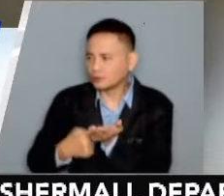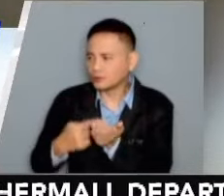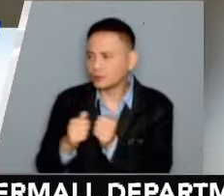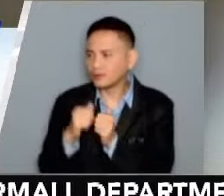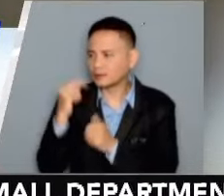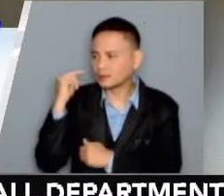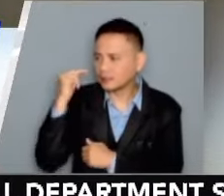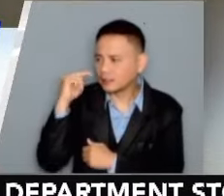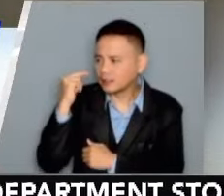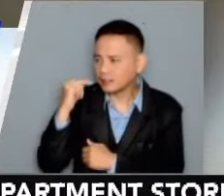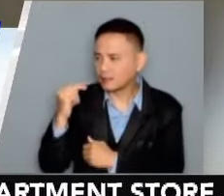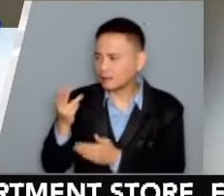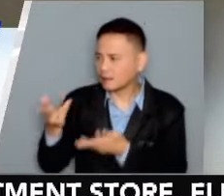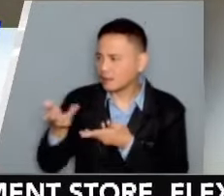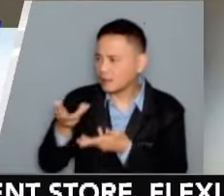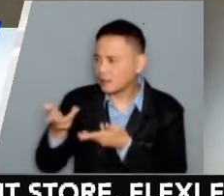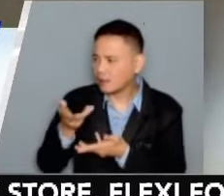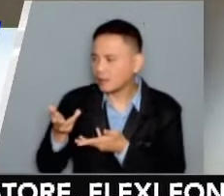ko